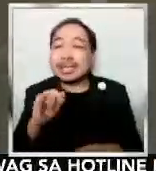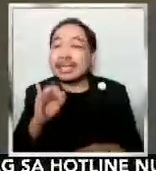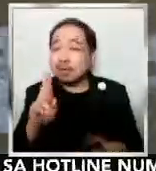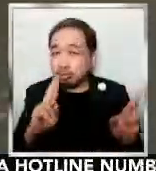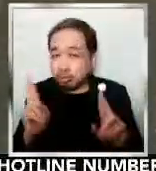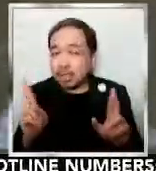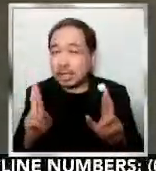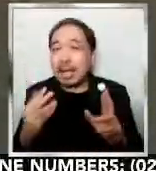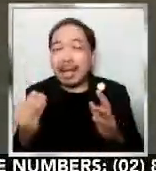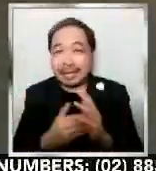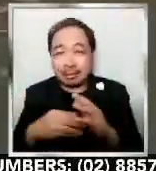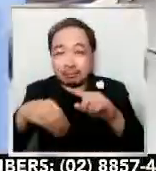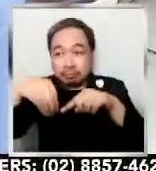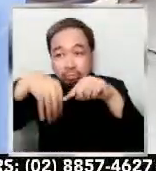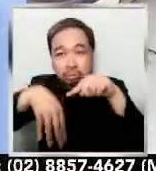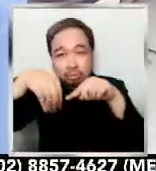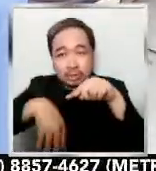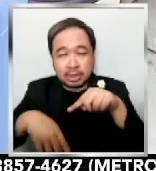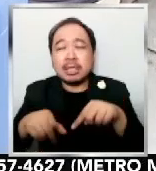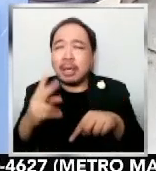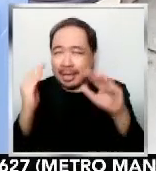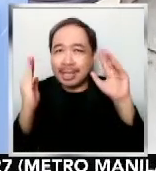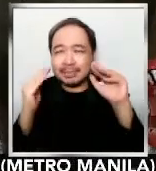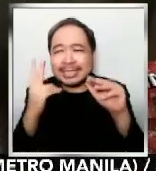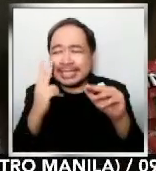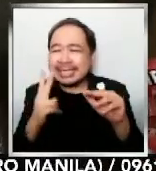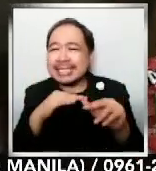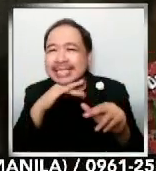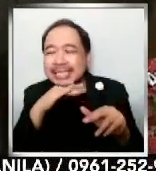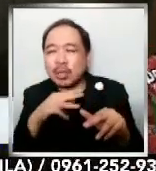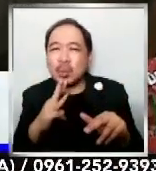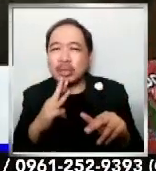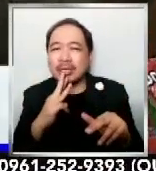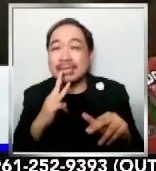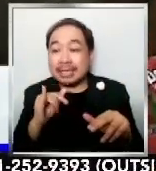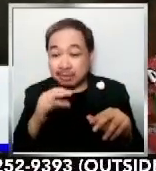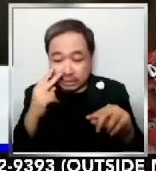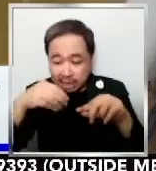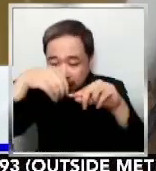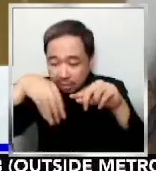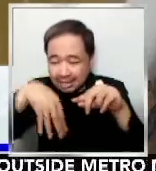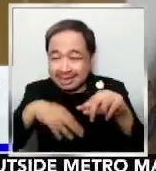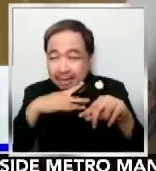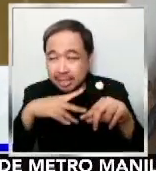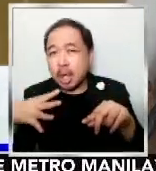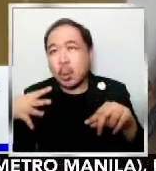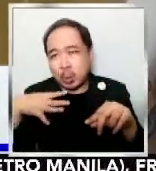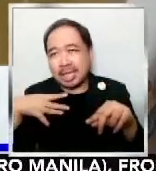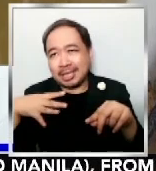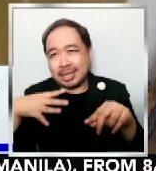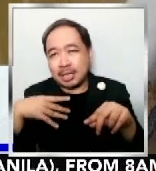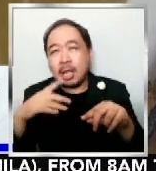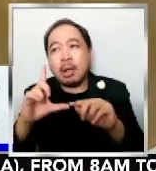asahan ang pansamantalang water discoloration. Kung mangyari ito, padaluyin muna ang tubig hanggang solominaw. Maari namang ipunin ang